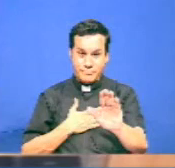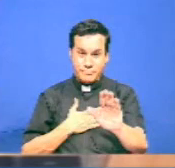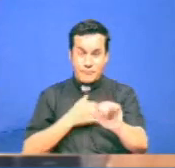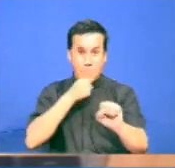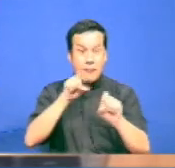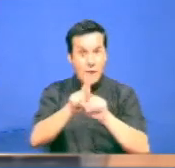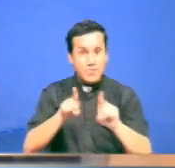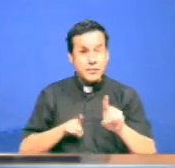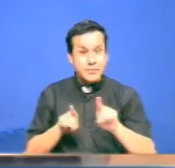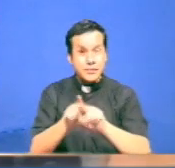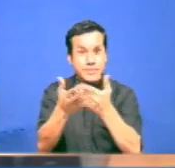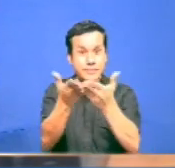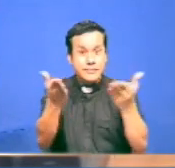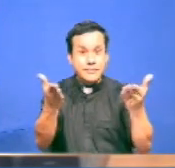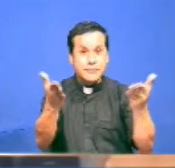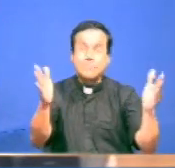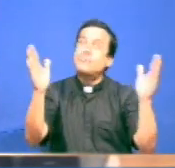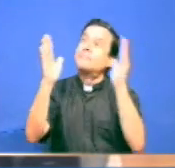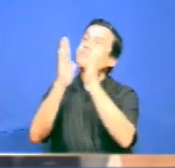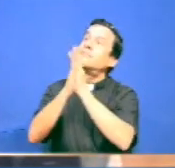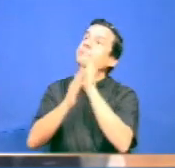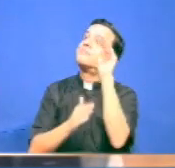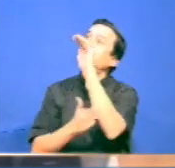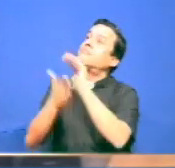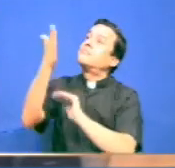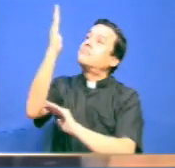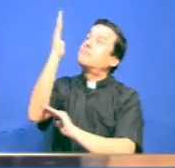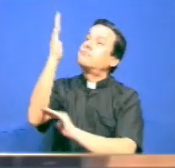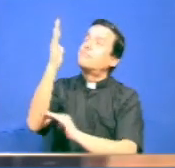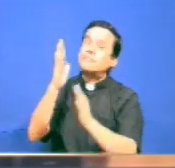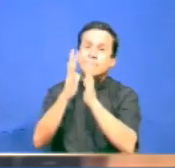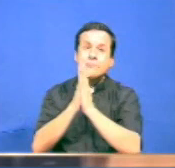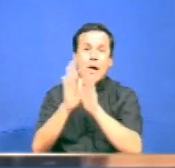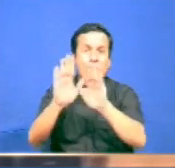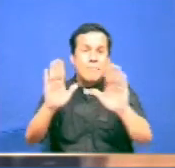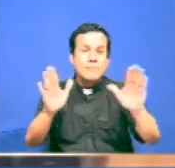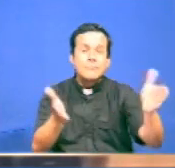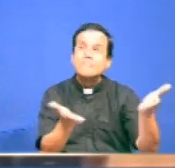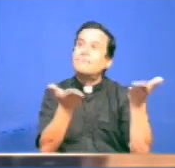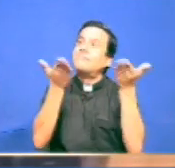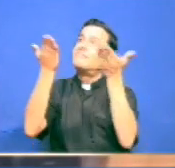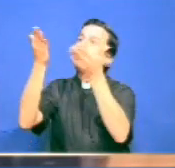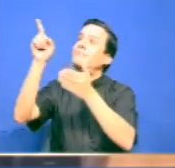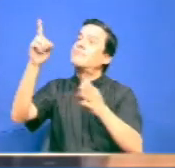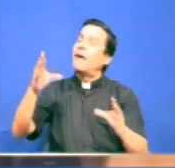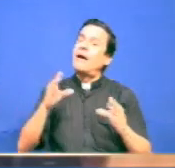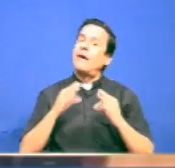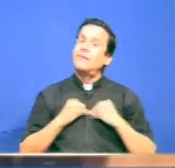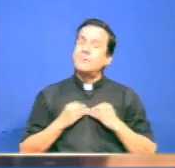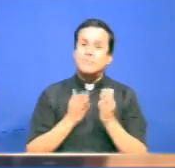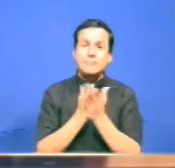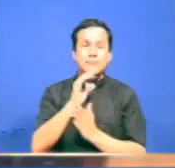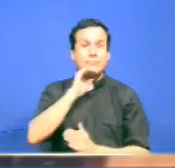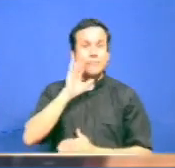tumuombe Mungu Baba Mwenyezi kwa wema sala zake azipokee kwa ujumbe wa Yesu Kristu Bwana